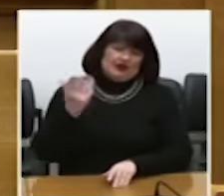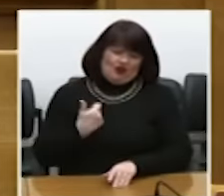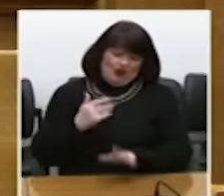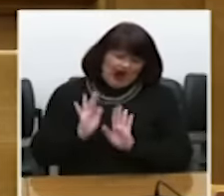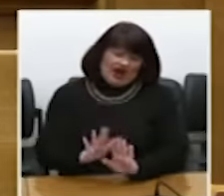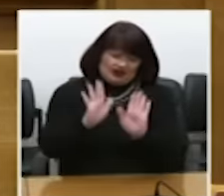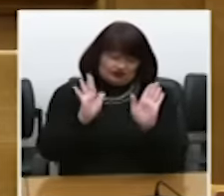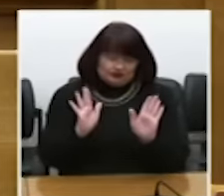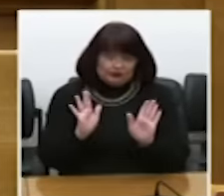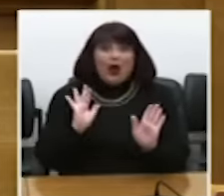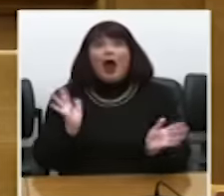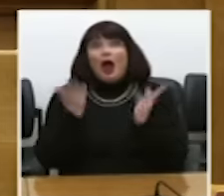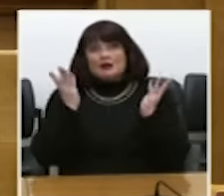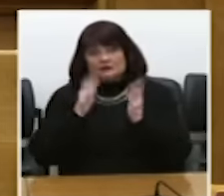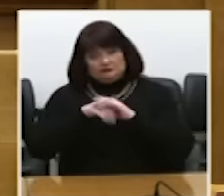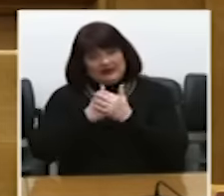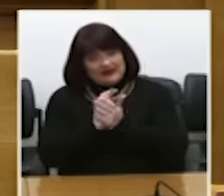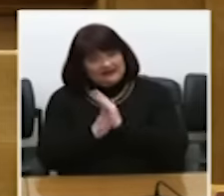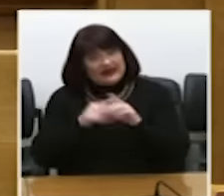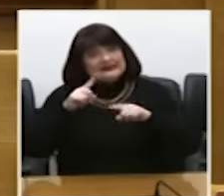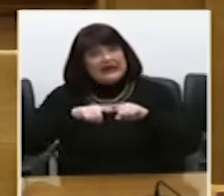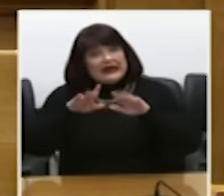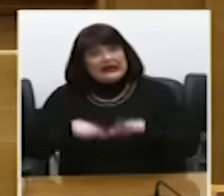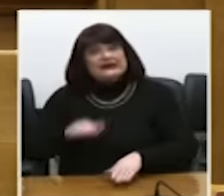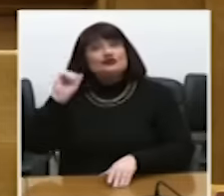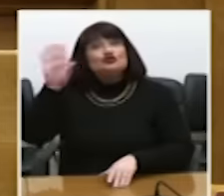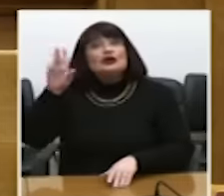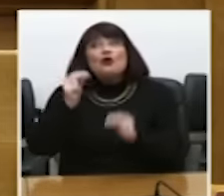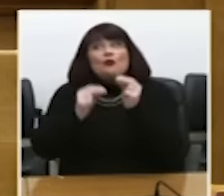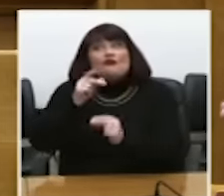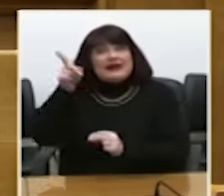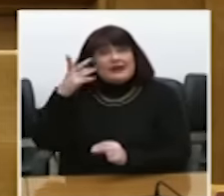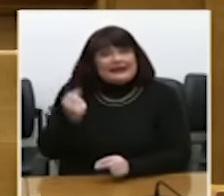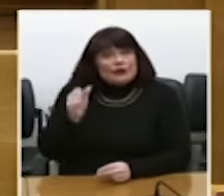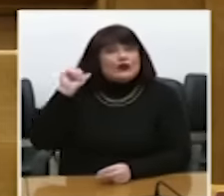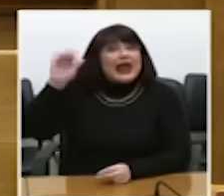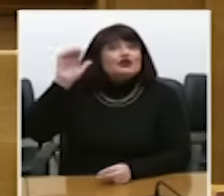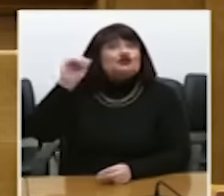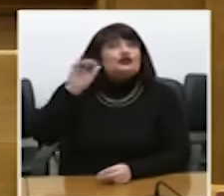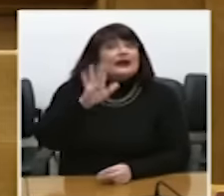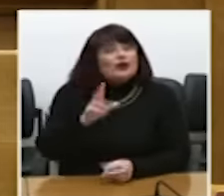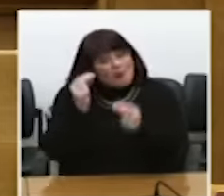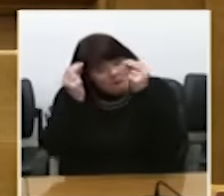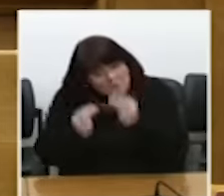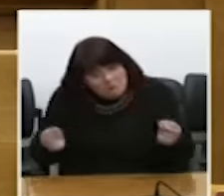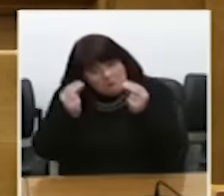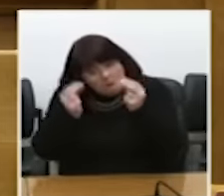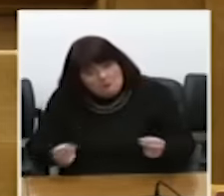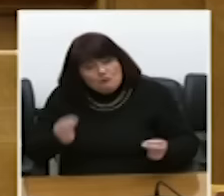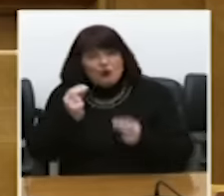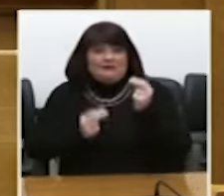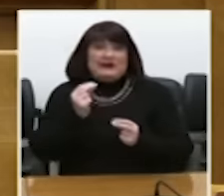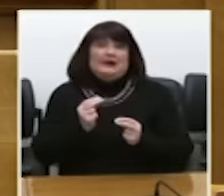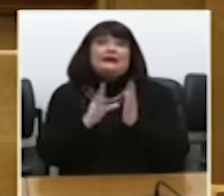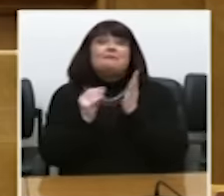την ομογένεια, κοιτάξτε να δώσετε λύσεις στα προβλήματά της. Όπως για το γεγονός ότι 700 παιδιά